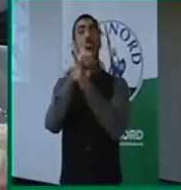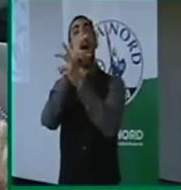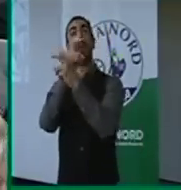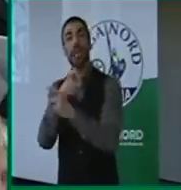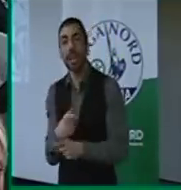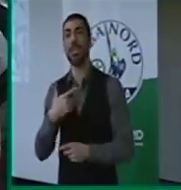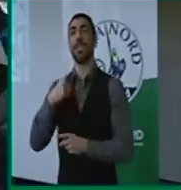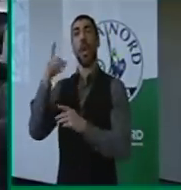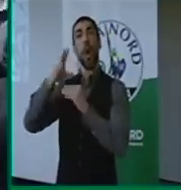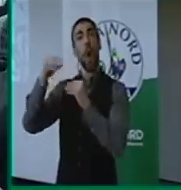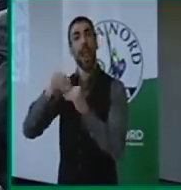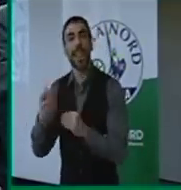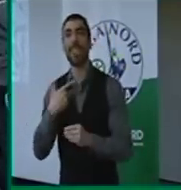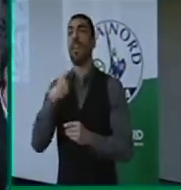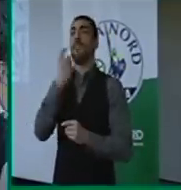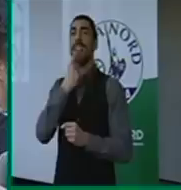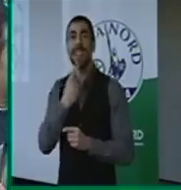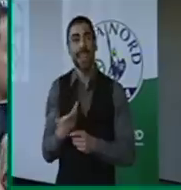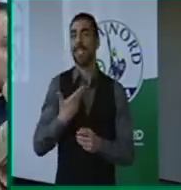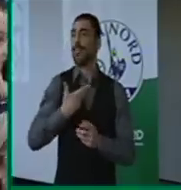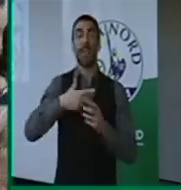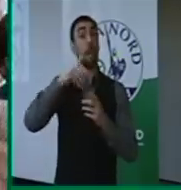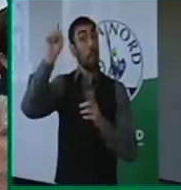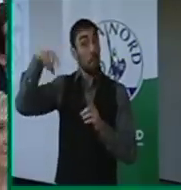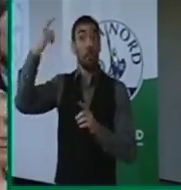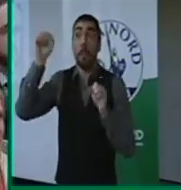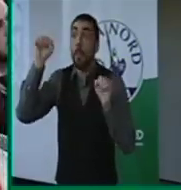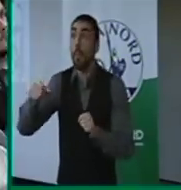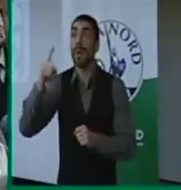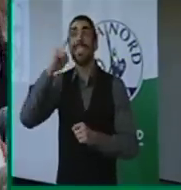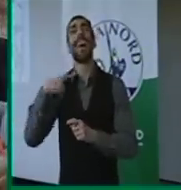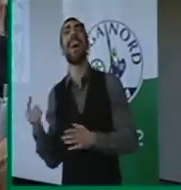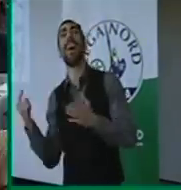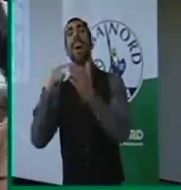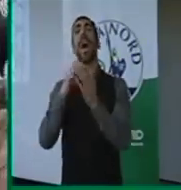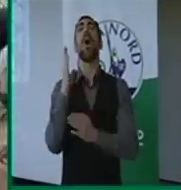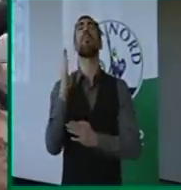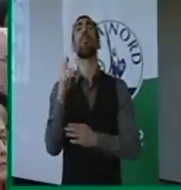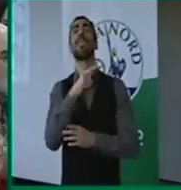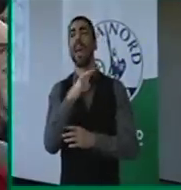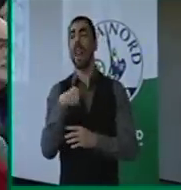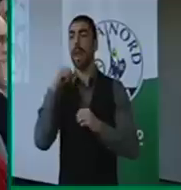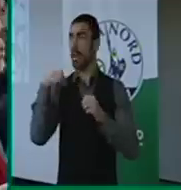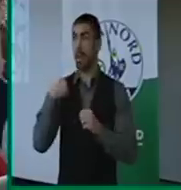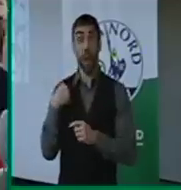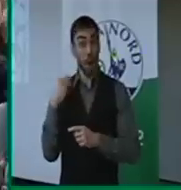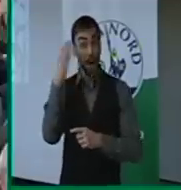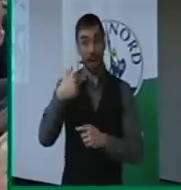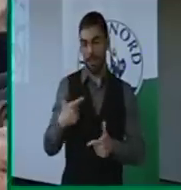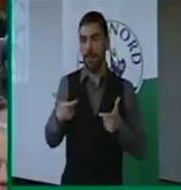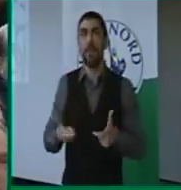olandesi ci sono gli svedesi ci sono i finlandesi e la prossima volta se ci rimandate a Bruxelles gli facciamo un mazzo così